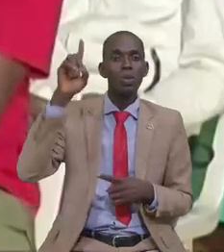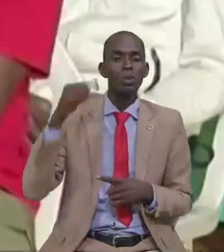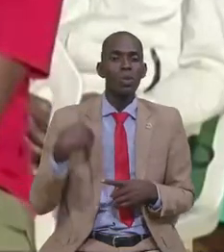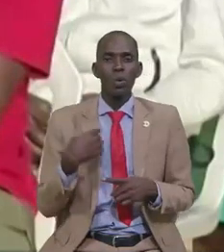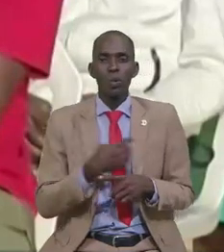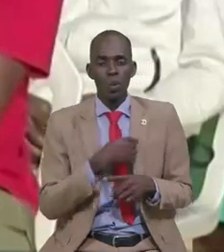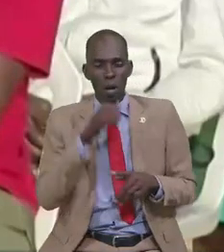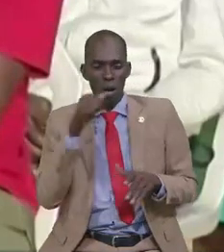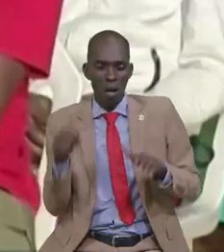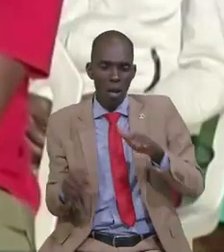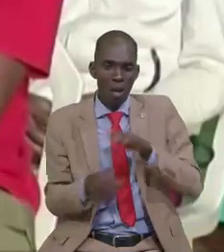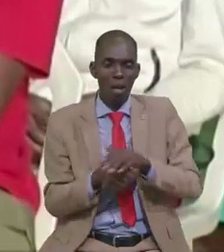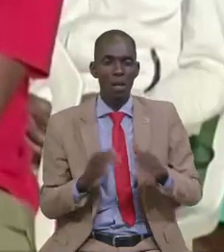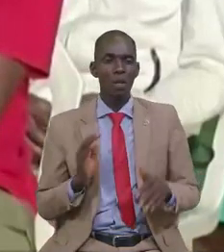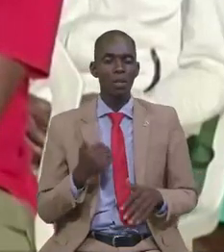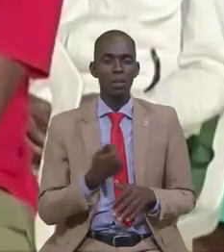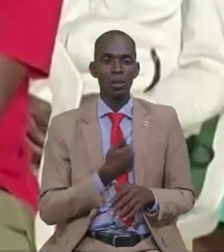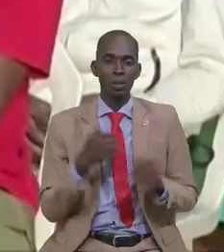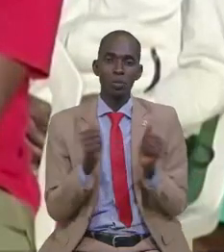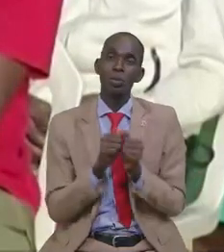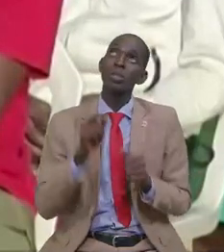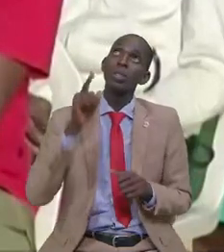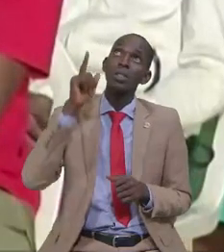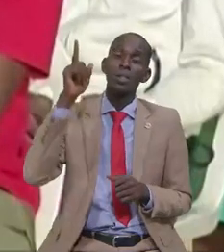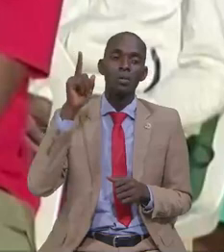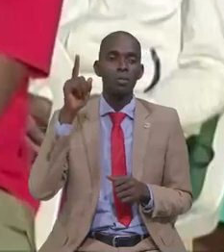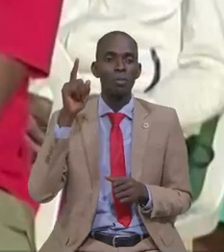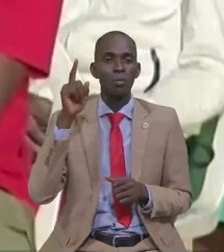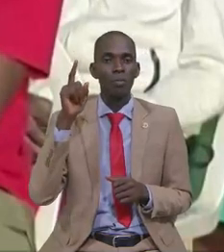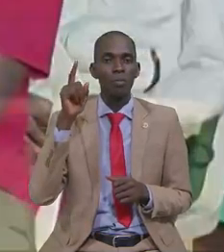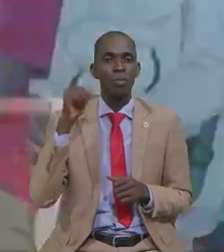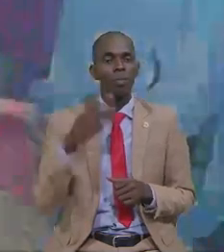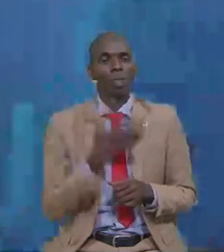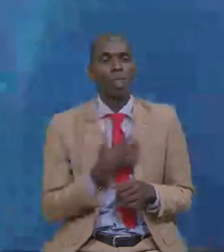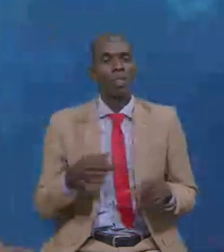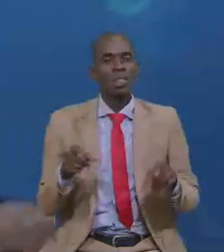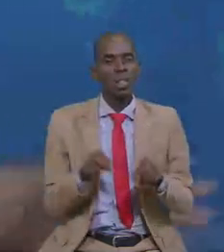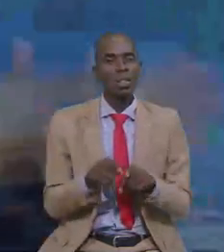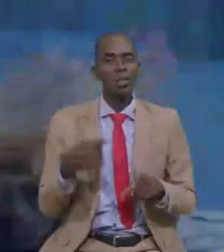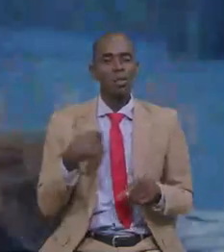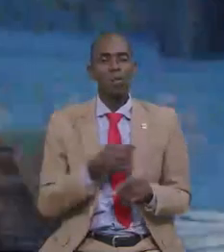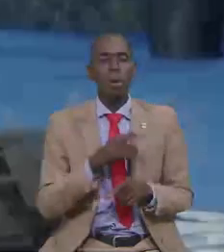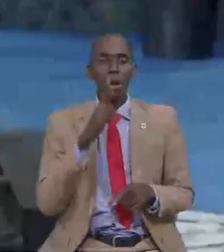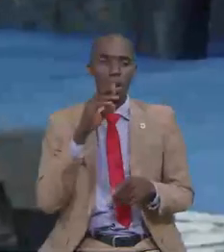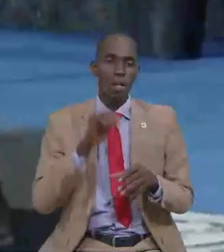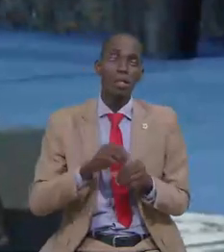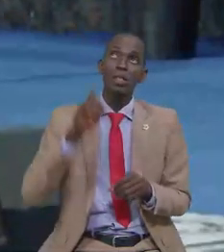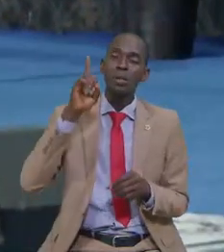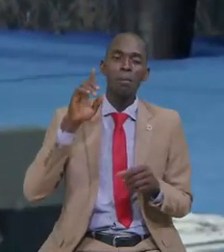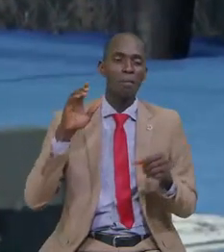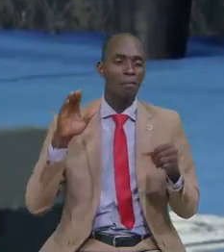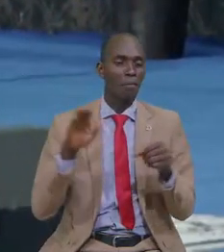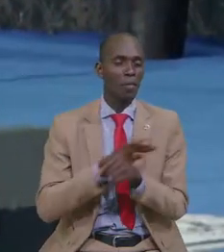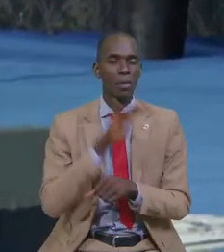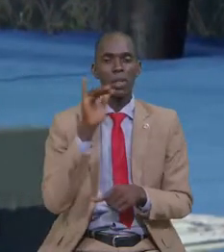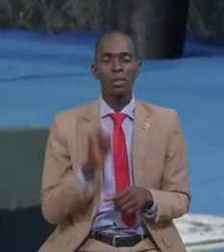lui, nous nous enveloppons avec lui, et comme nous sommes en